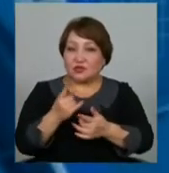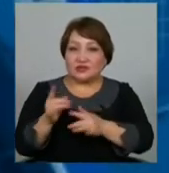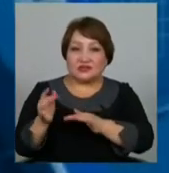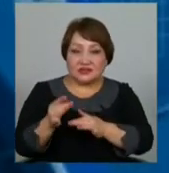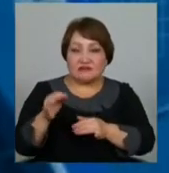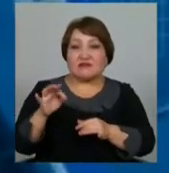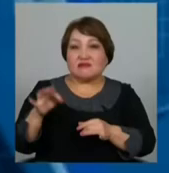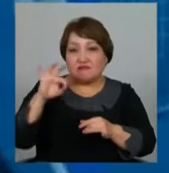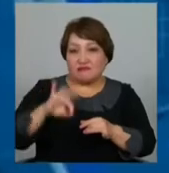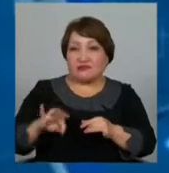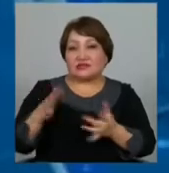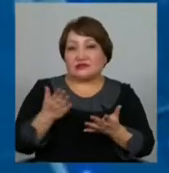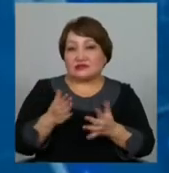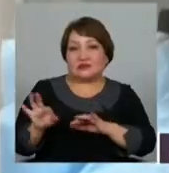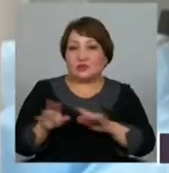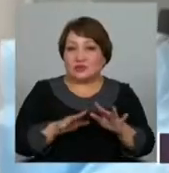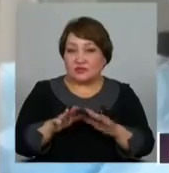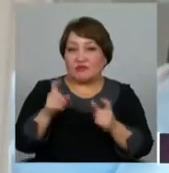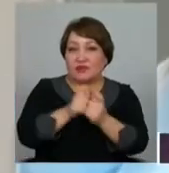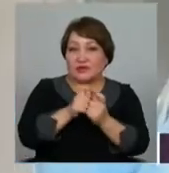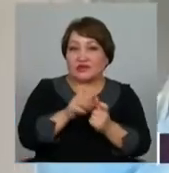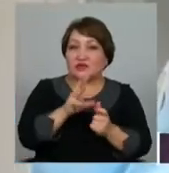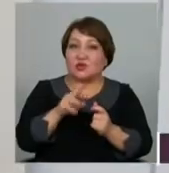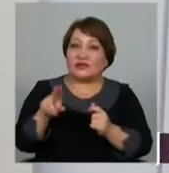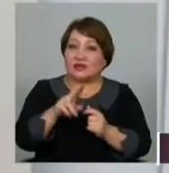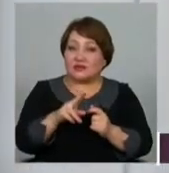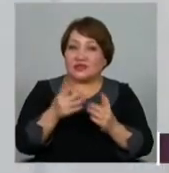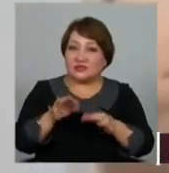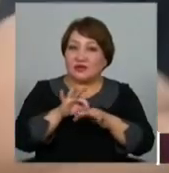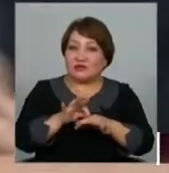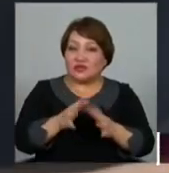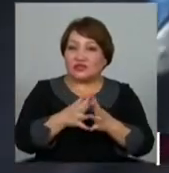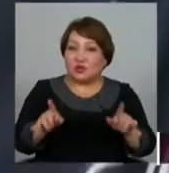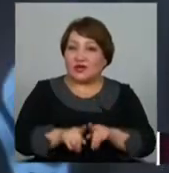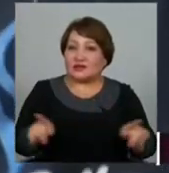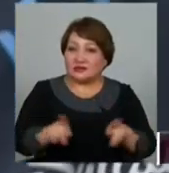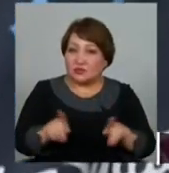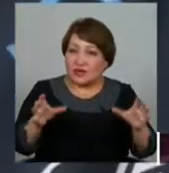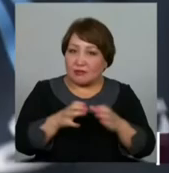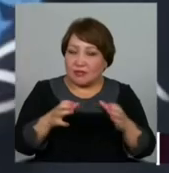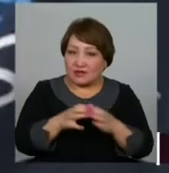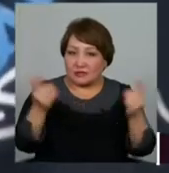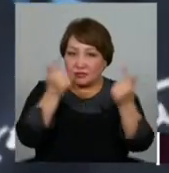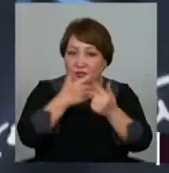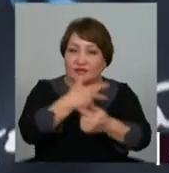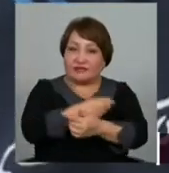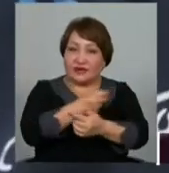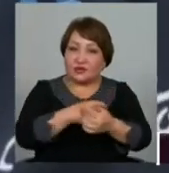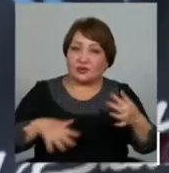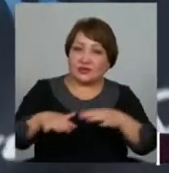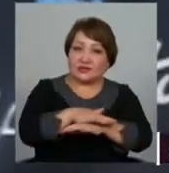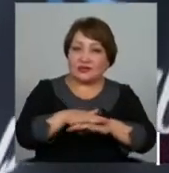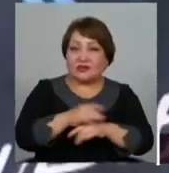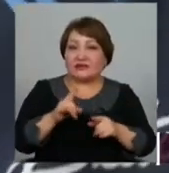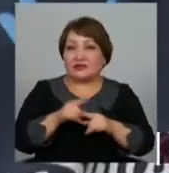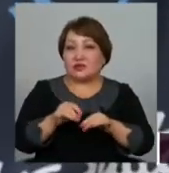способов борьбы с ковидом. С начала года в городе ведется широкая агитационная кампания по прививанию населения. Проведено 11